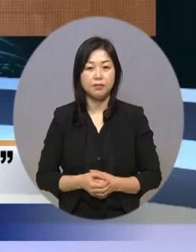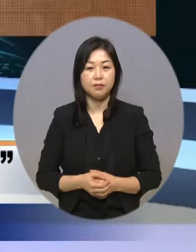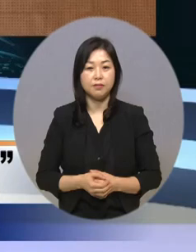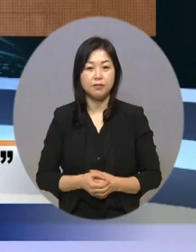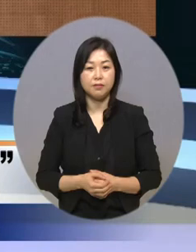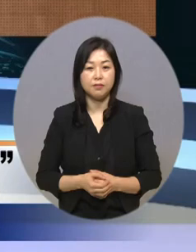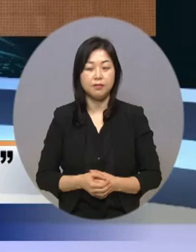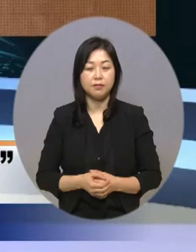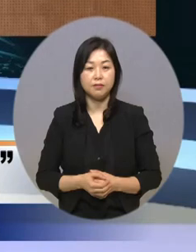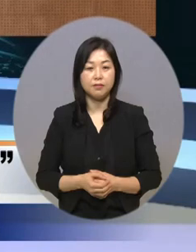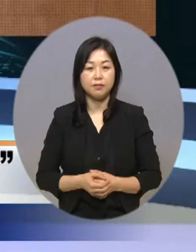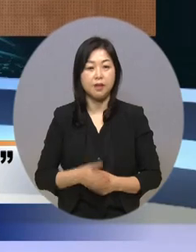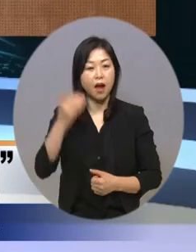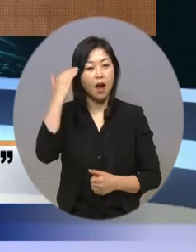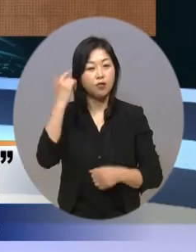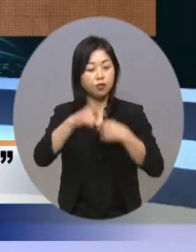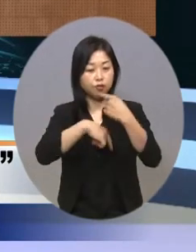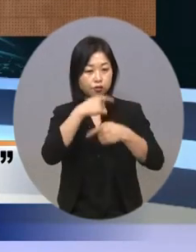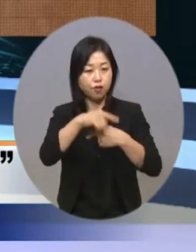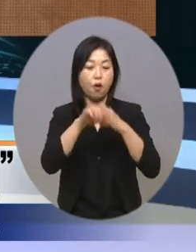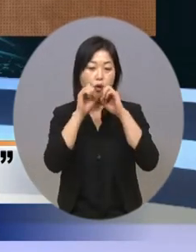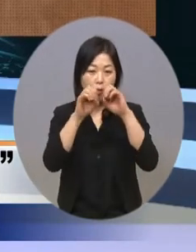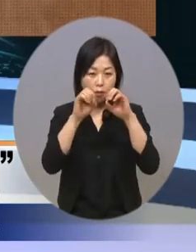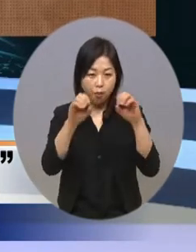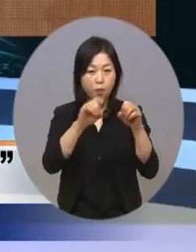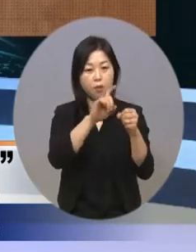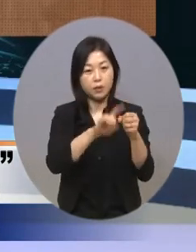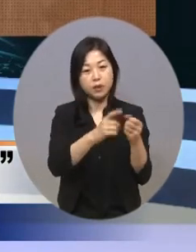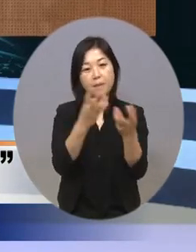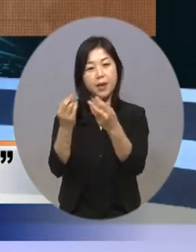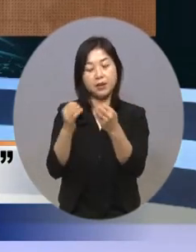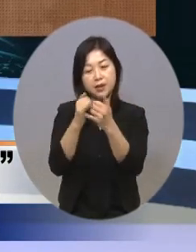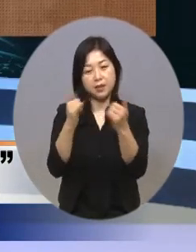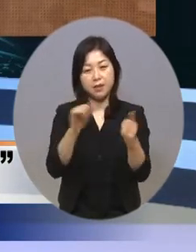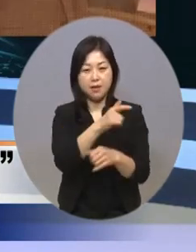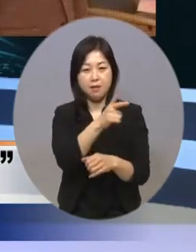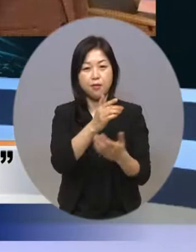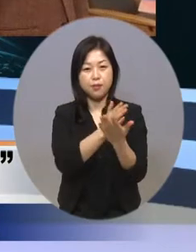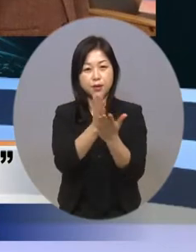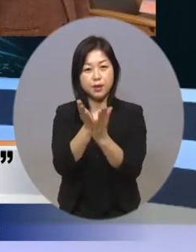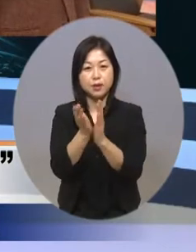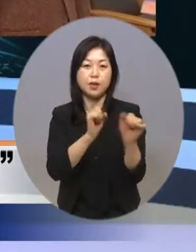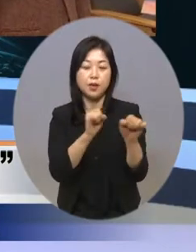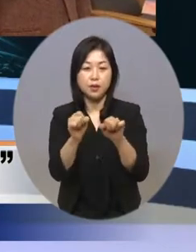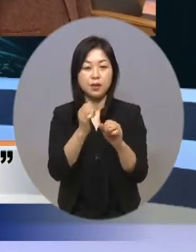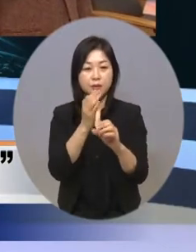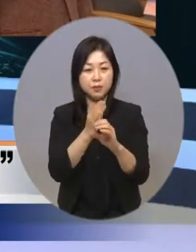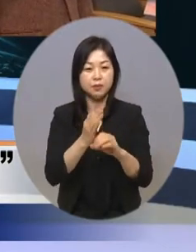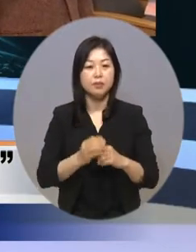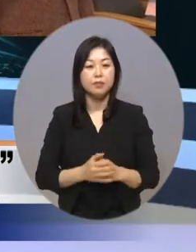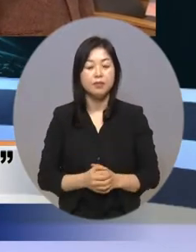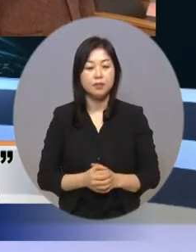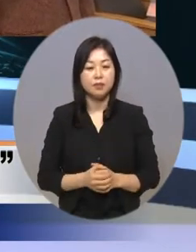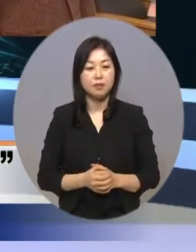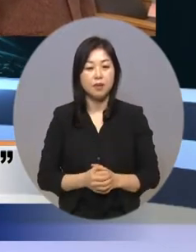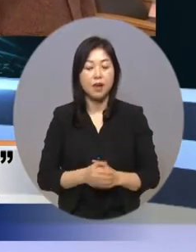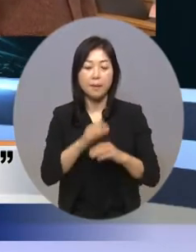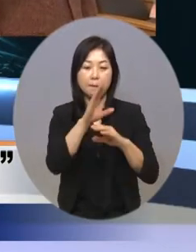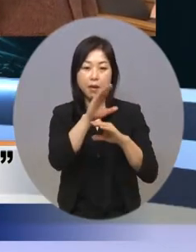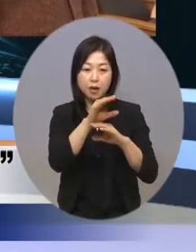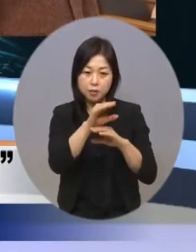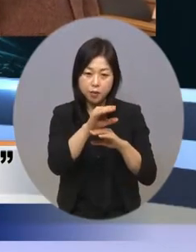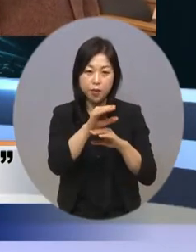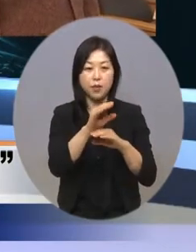한국 수어를 알리기 위해 많은 사람들이 다양한 분야에서 활동하고 있는데요. 그 중에서도 방송인